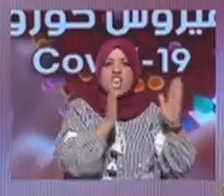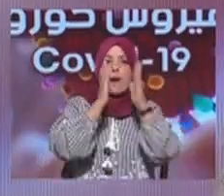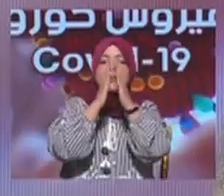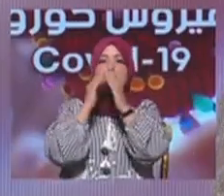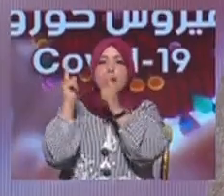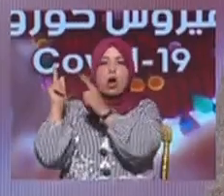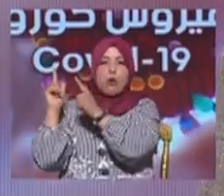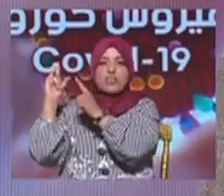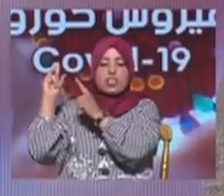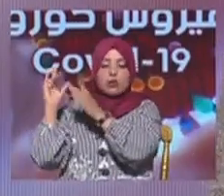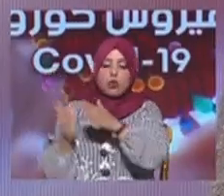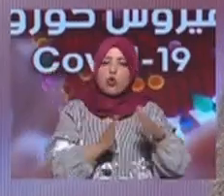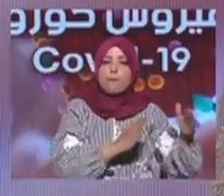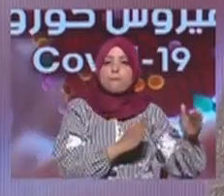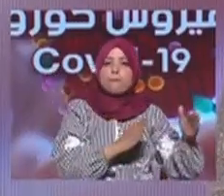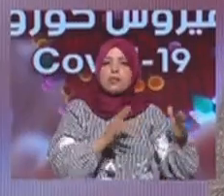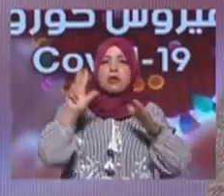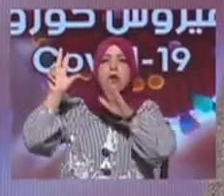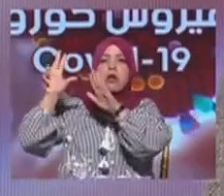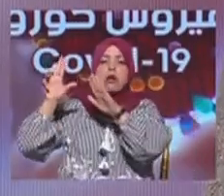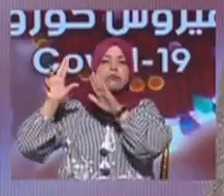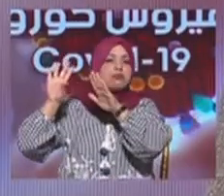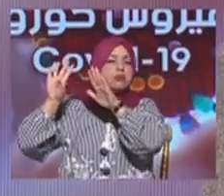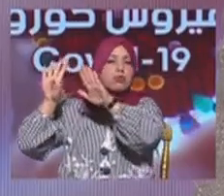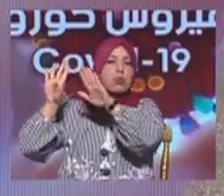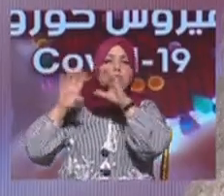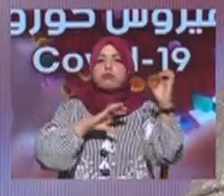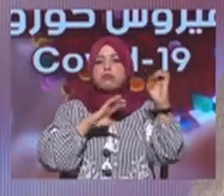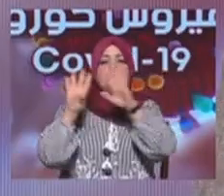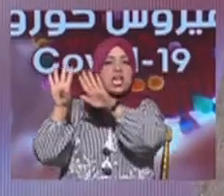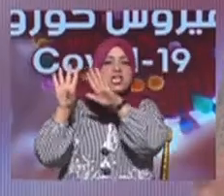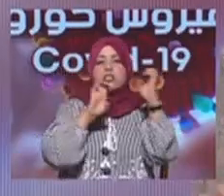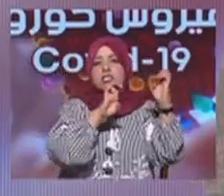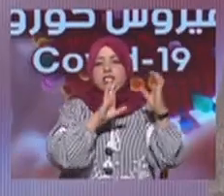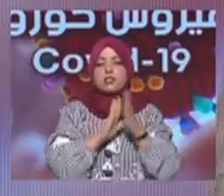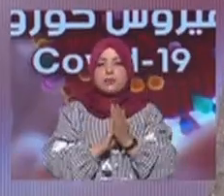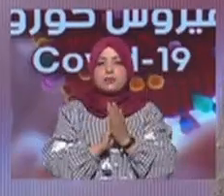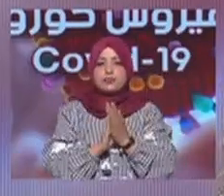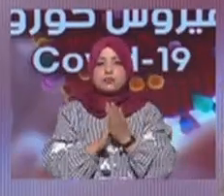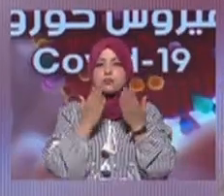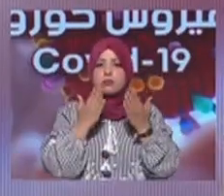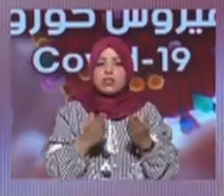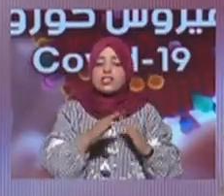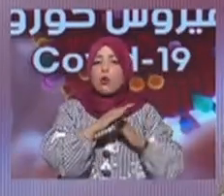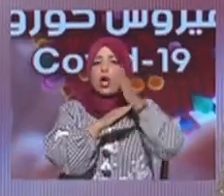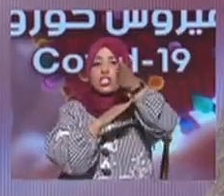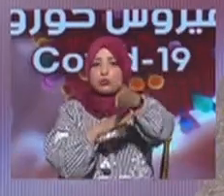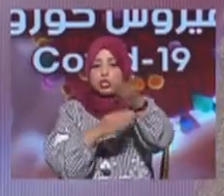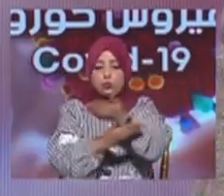بالمستشفيات حوالي 90، وحاليا هزينا اللي معناتها لازمهم يمشيوا للمراكز هذه. قاعدين نقوموا